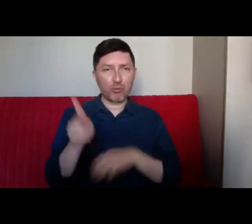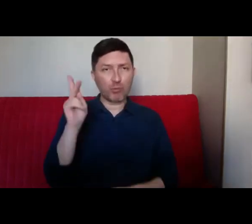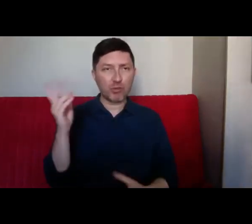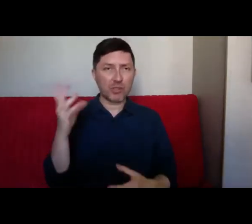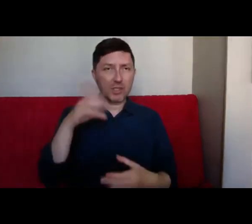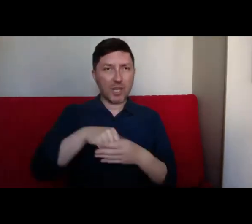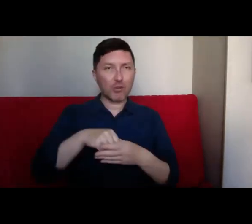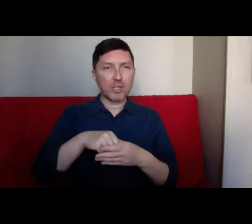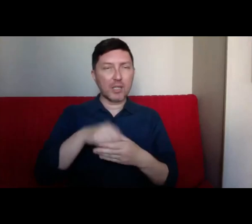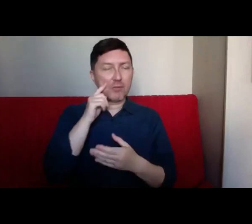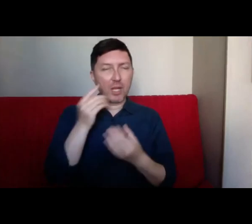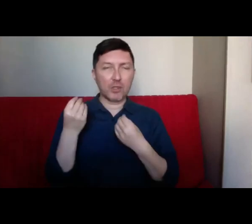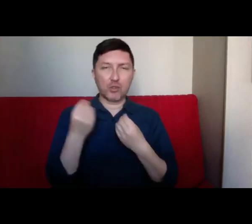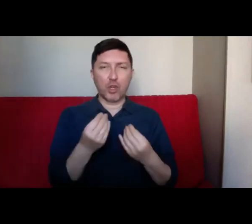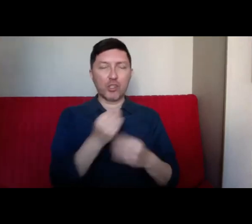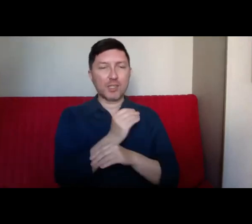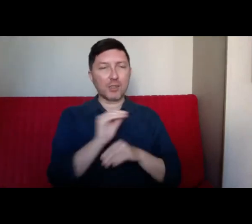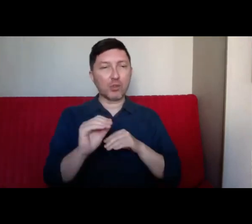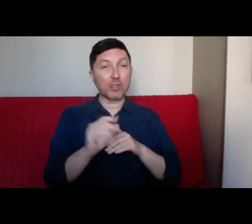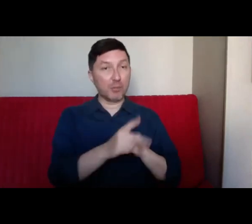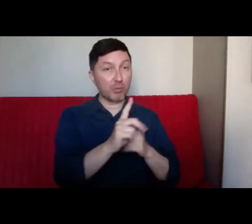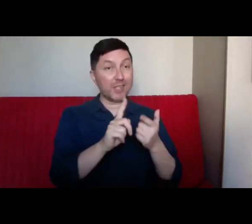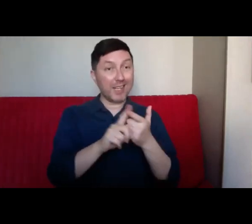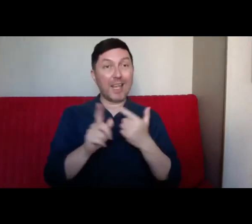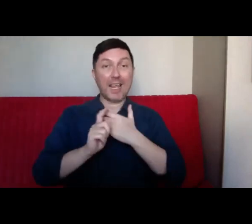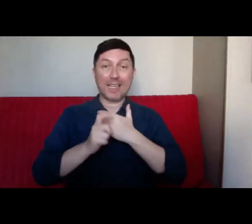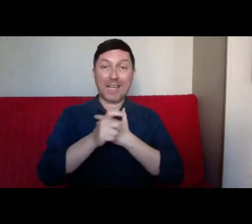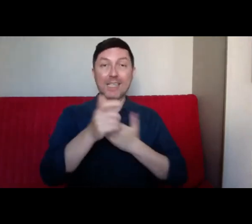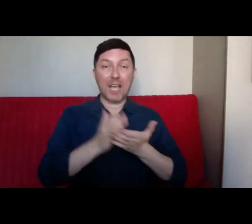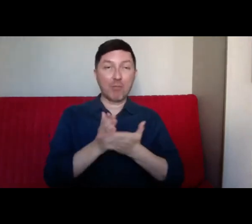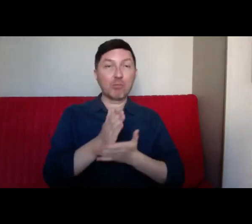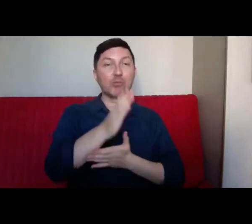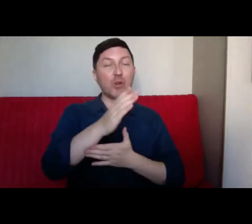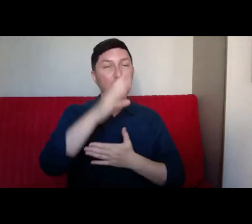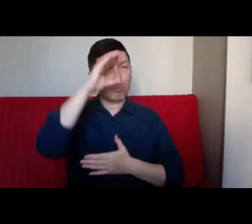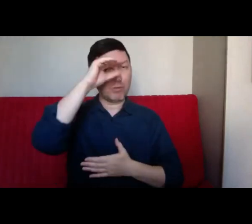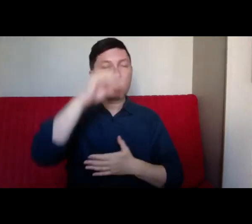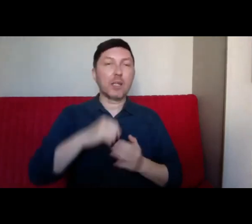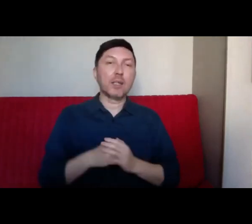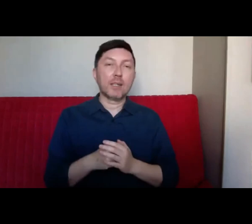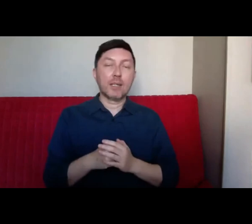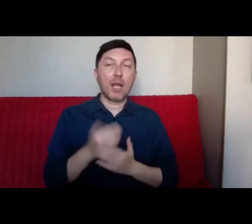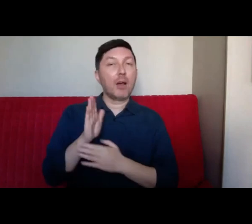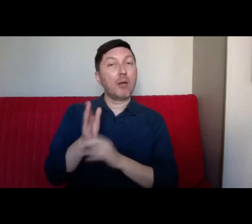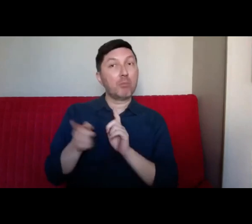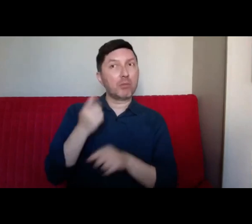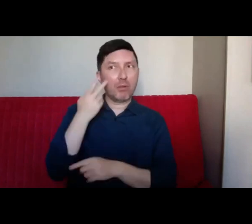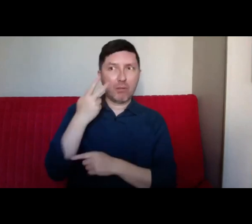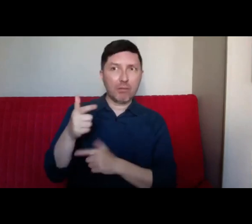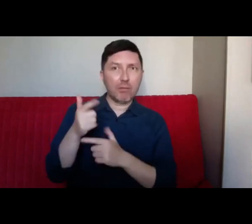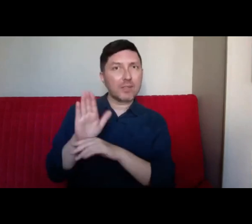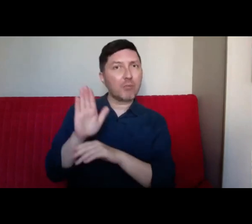sécuriser et d'avoir des carrières plus importantes. C'est intéressant de voir le témoignage de Rémi avec ce travail, cette formation qu'il